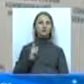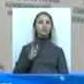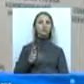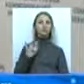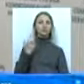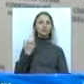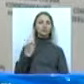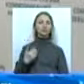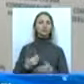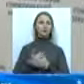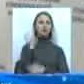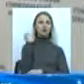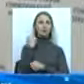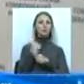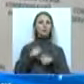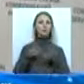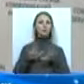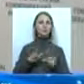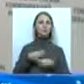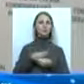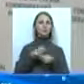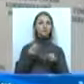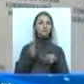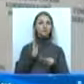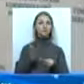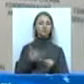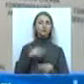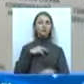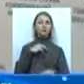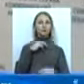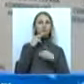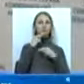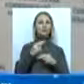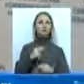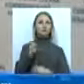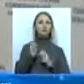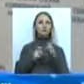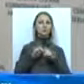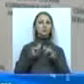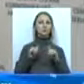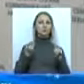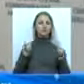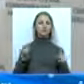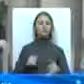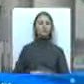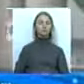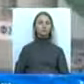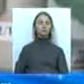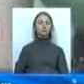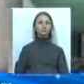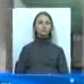арқылы 300-ге жуық жаңа жұмыс орындары ашылады деп күтіліп отыр. Жалпы біз өңдеу саласындағы кәсіпорындардың жұмысын жандандыруға мән беріп